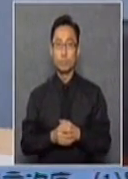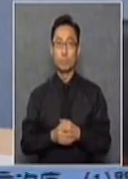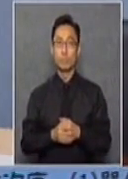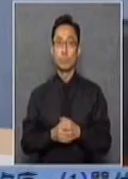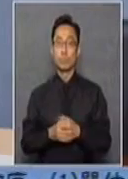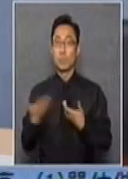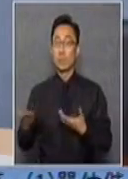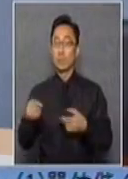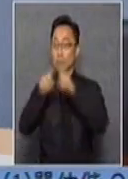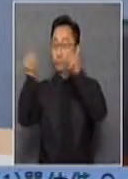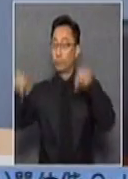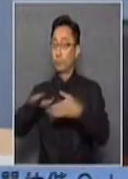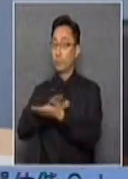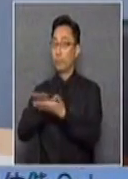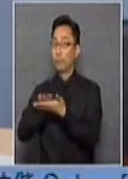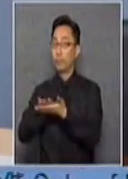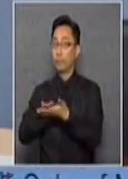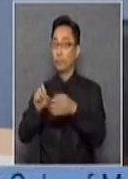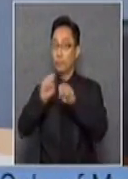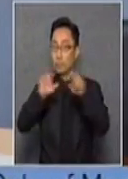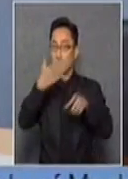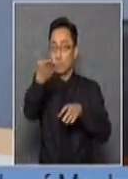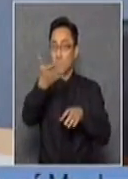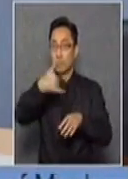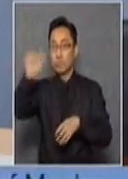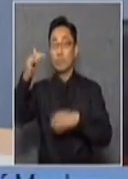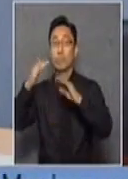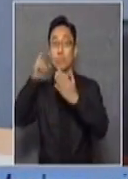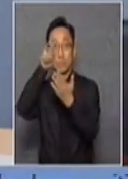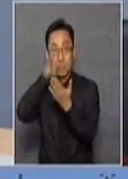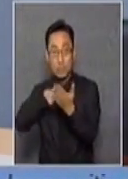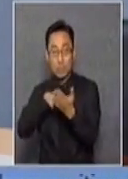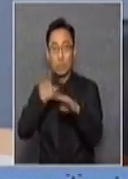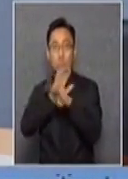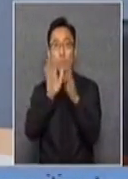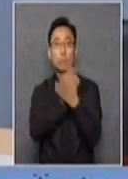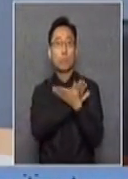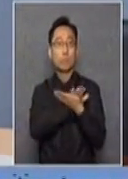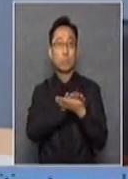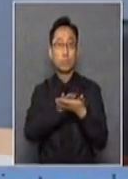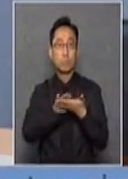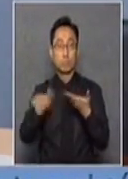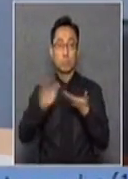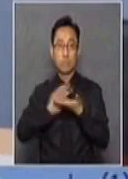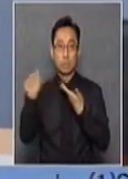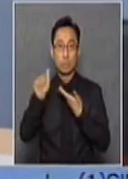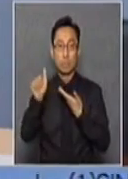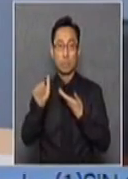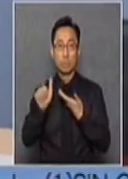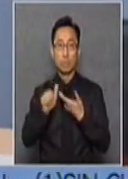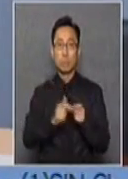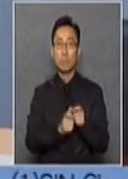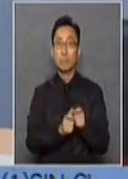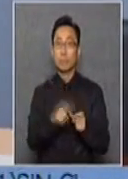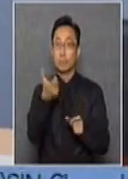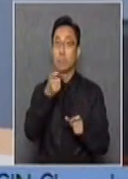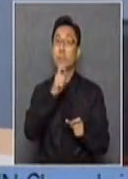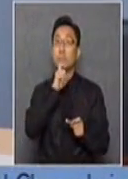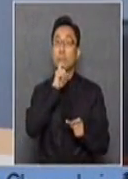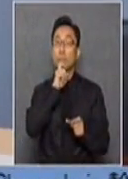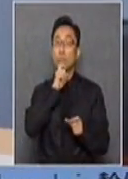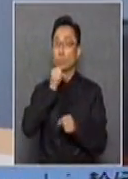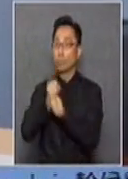這篇的文章，我呼籲大家回去看看，是整個論據是非常清楚的，是有錢應該